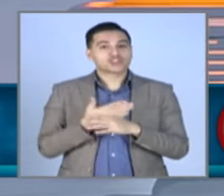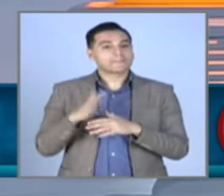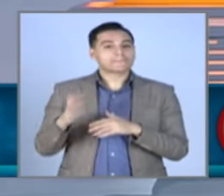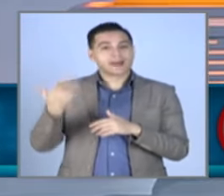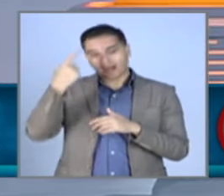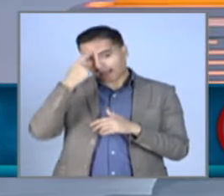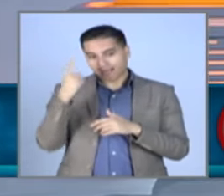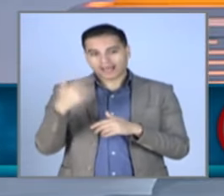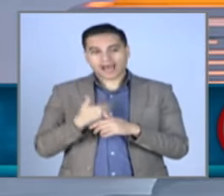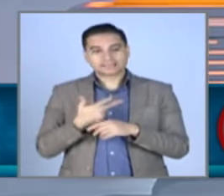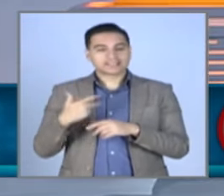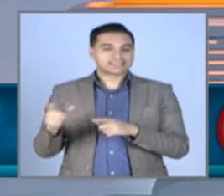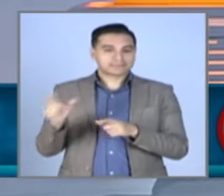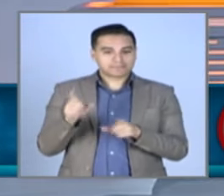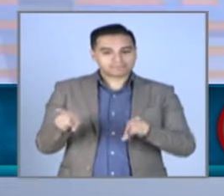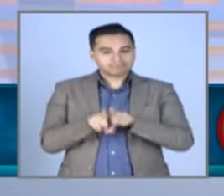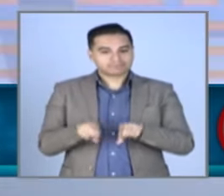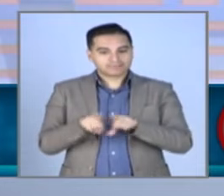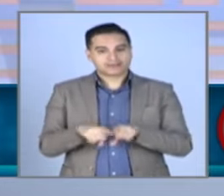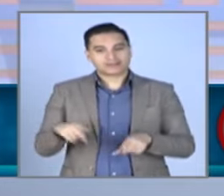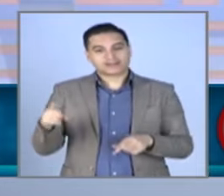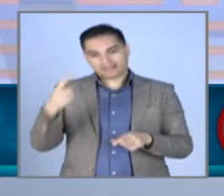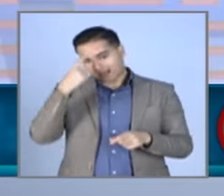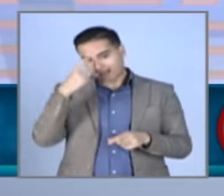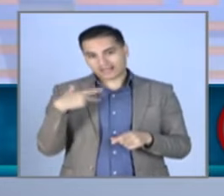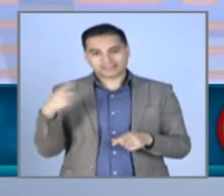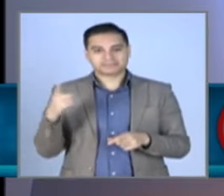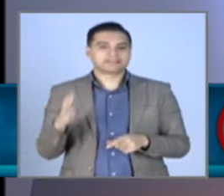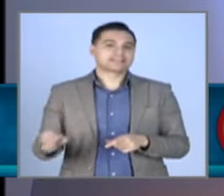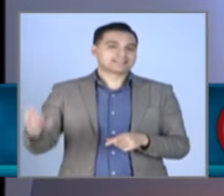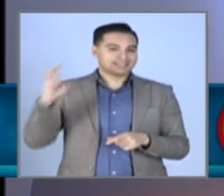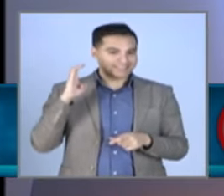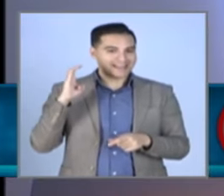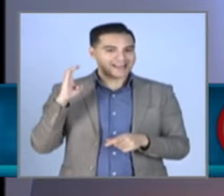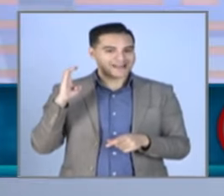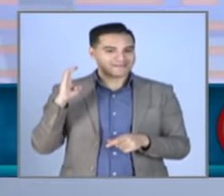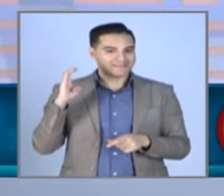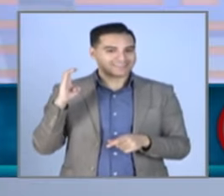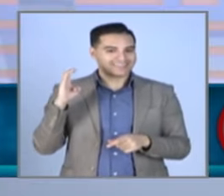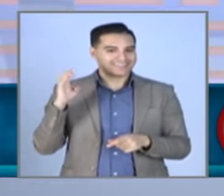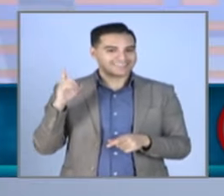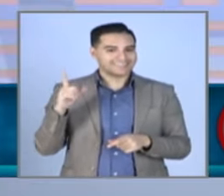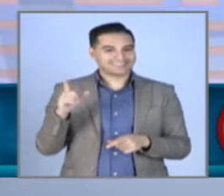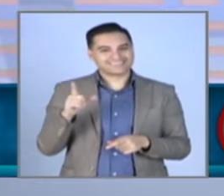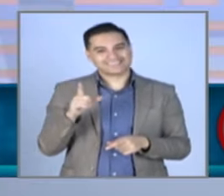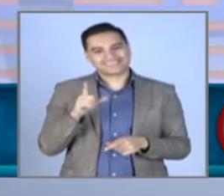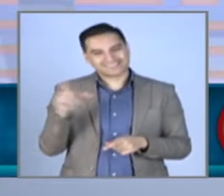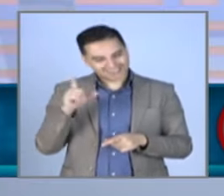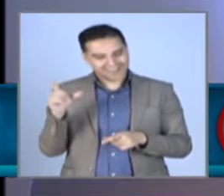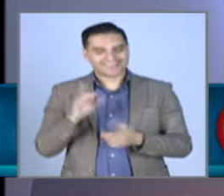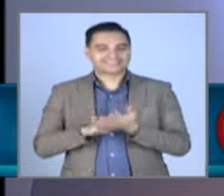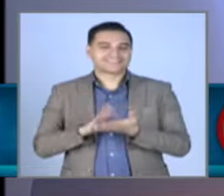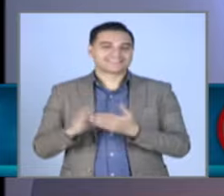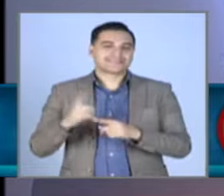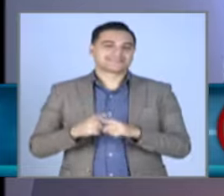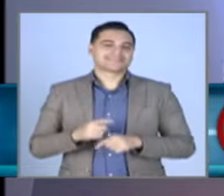الهند؟ الاسم جاي كده. الاسم هندي؟ في خط محدش. آسر، إجابة